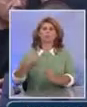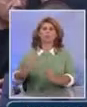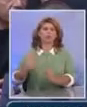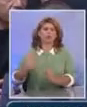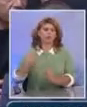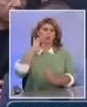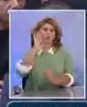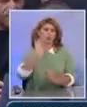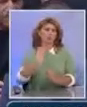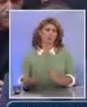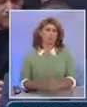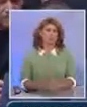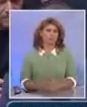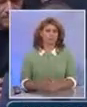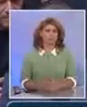Συστηματικά